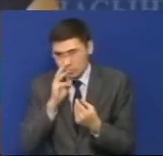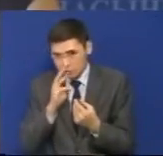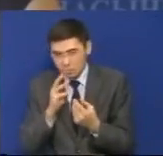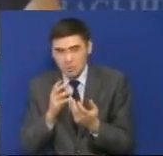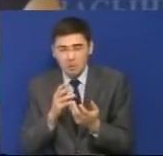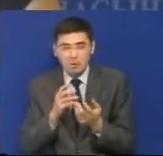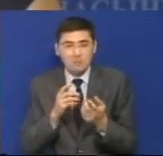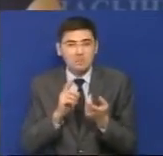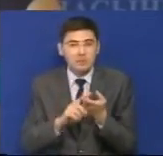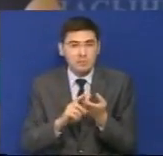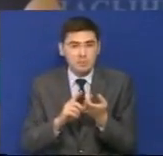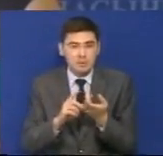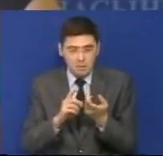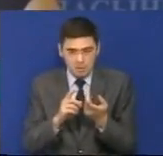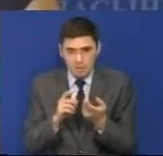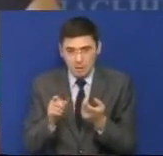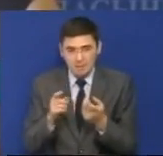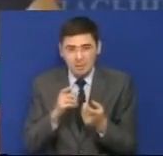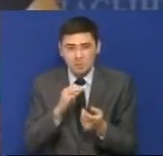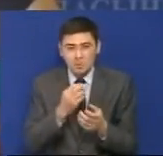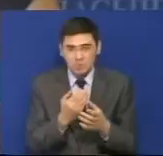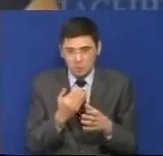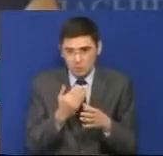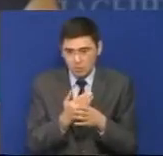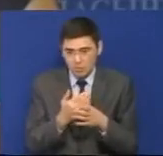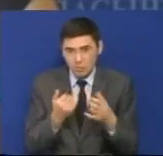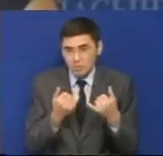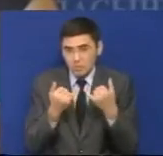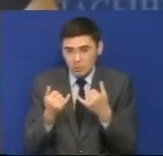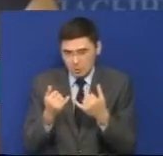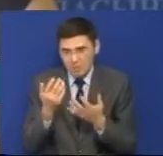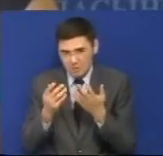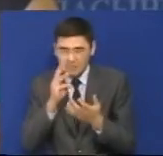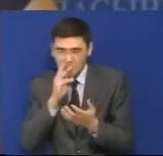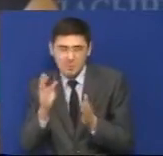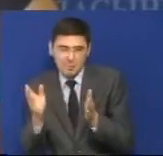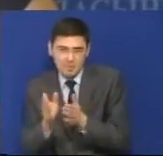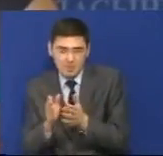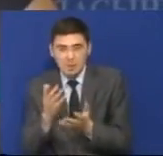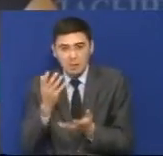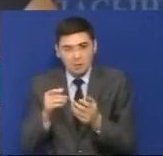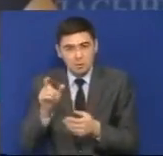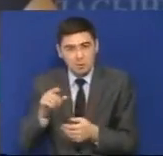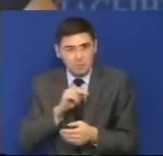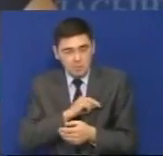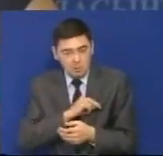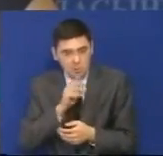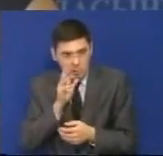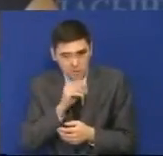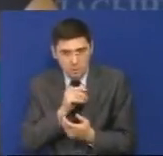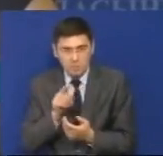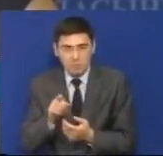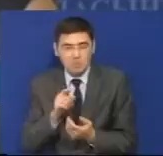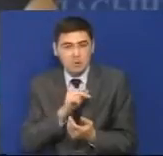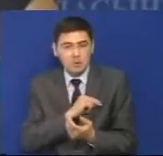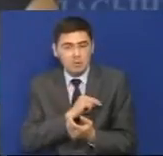шегінен төмен болса, онда бұл отбасына атаулы әлеуметтік көмек көрсетіледі. Егер отбасы құрамында еңбекке жарамды отбасы мүшелері болса, олар